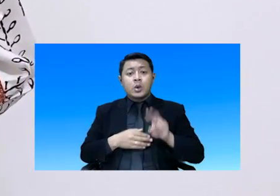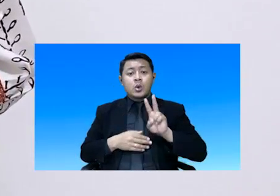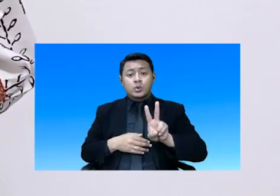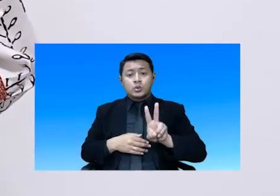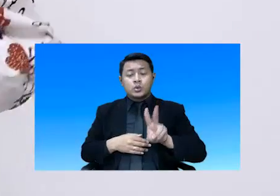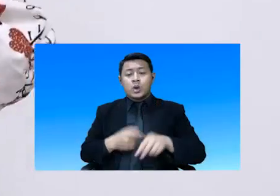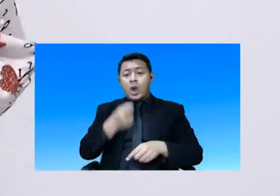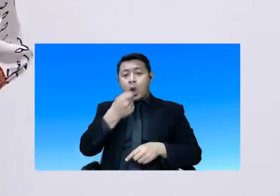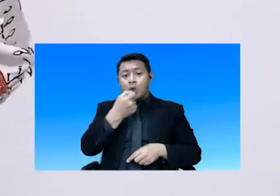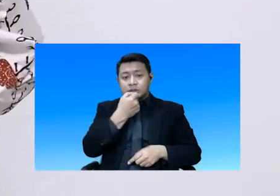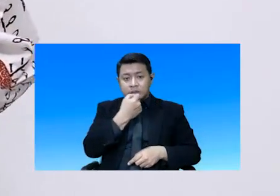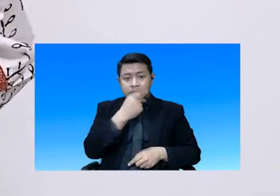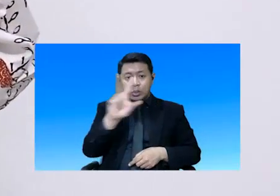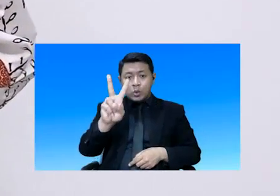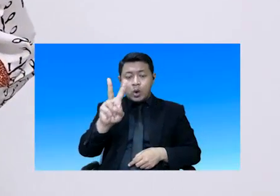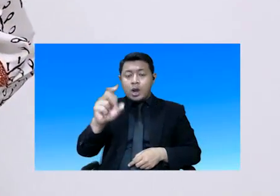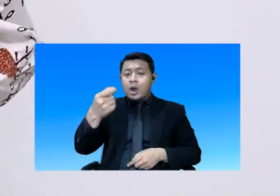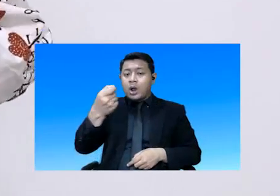hosti.